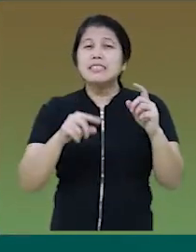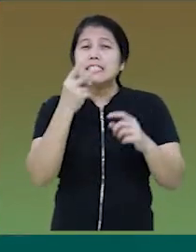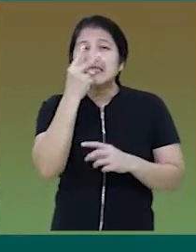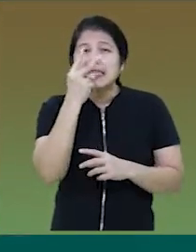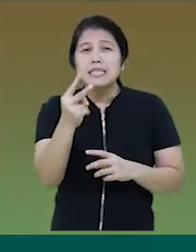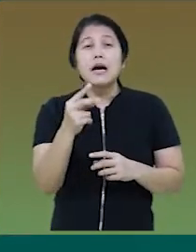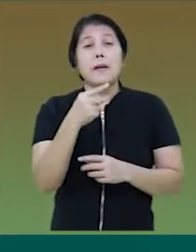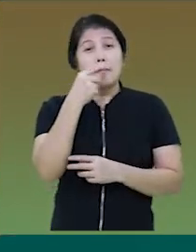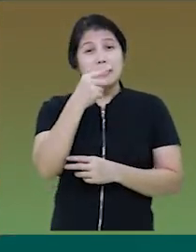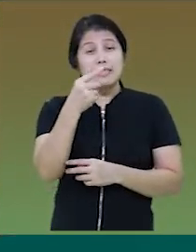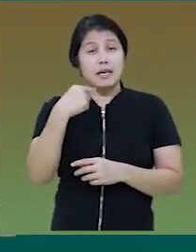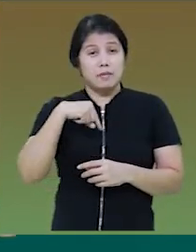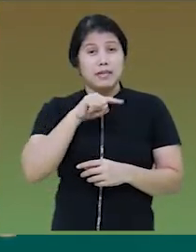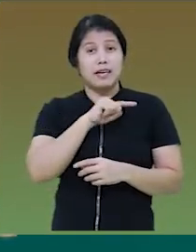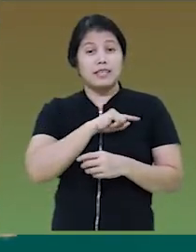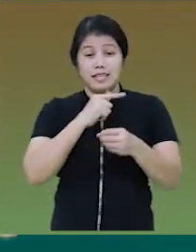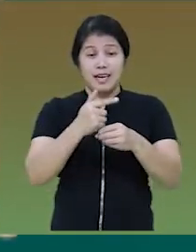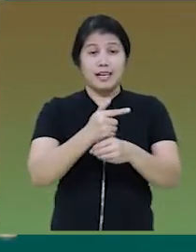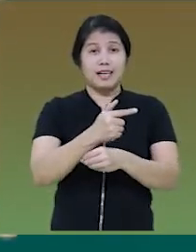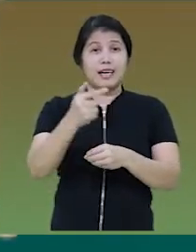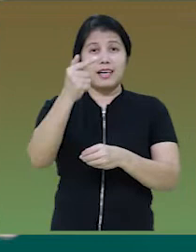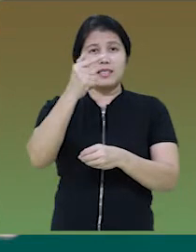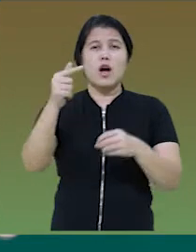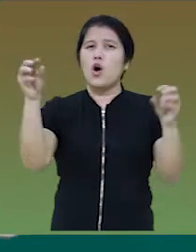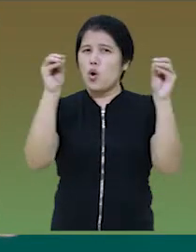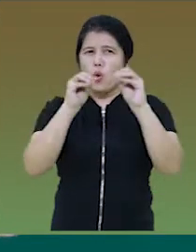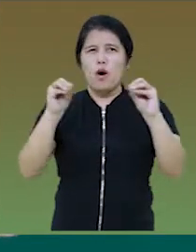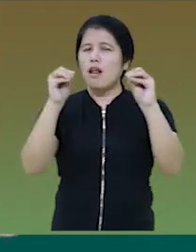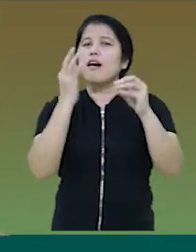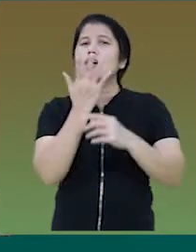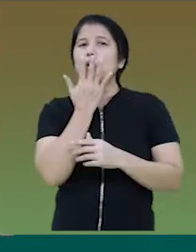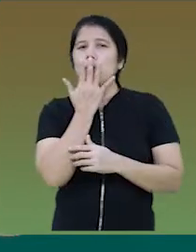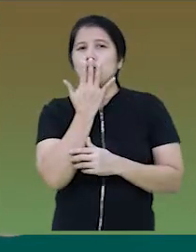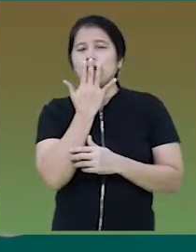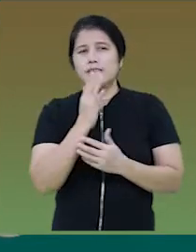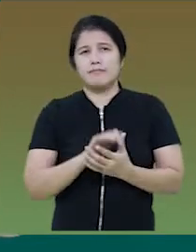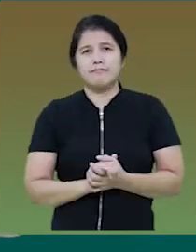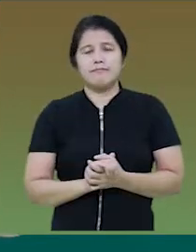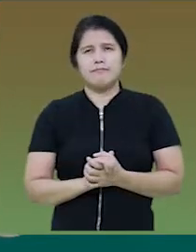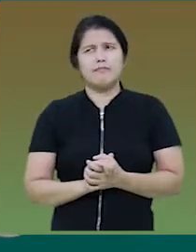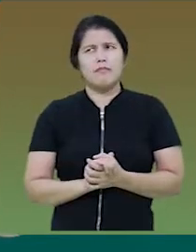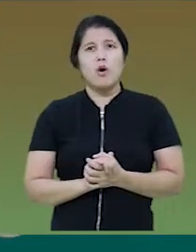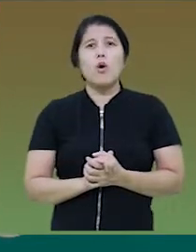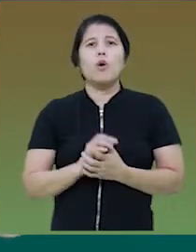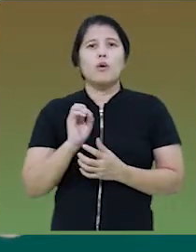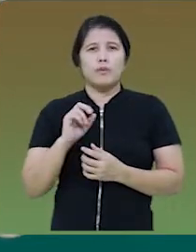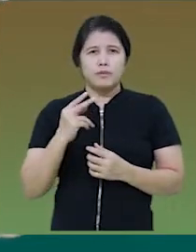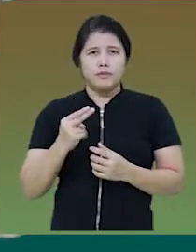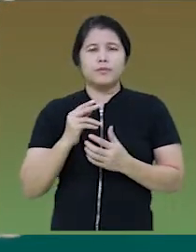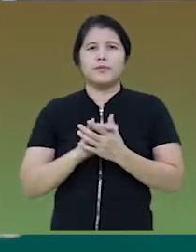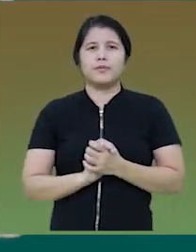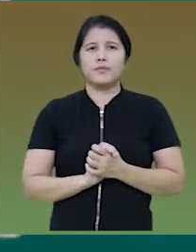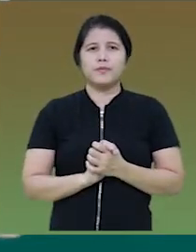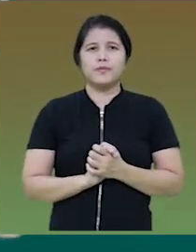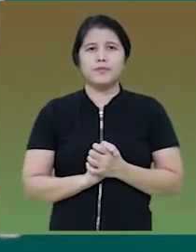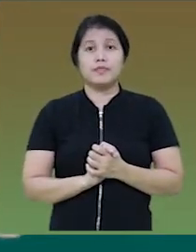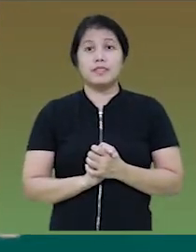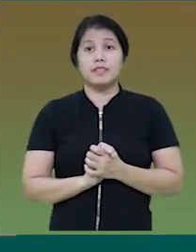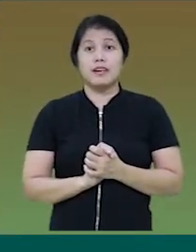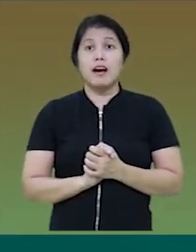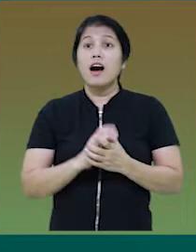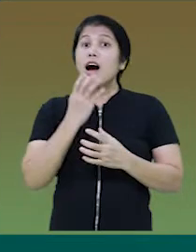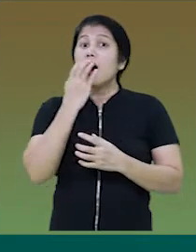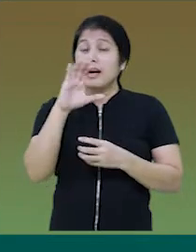natin nakikita, masasabi natin na ang gas nga ay walang kulay. Ganun po pala yun?